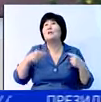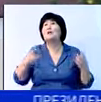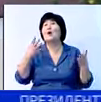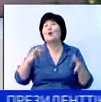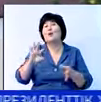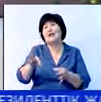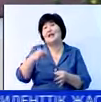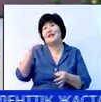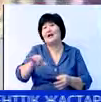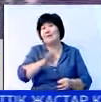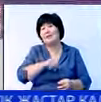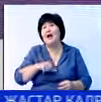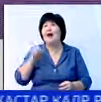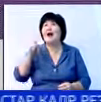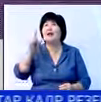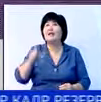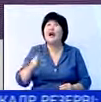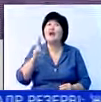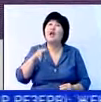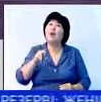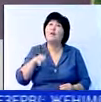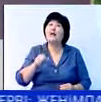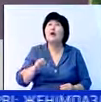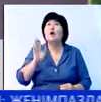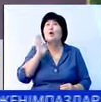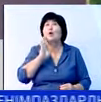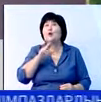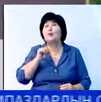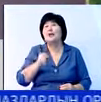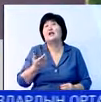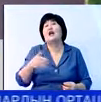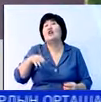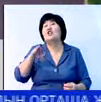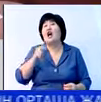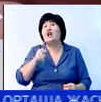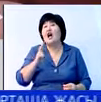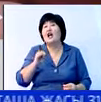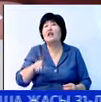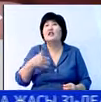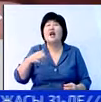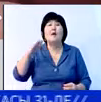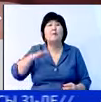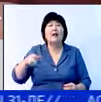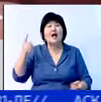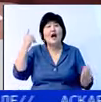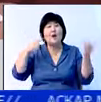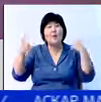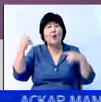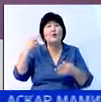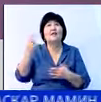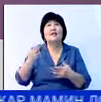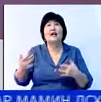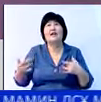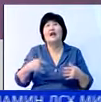күнде тігіп шыққан. Алтын адам, Клеопатра, Су перісі, Жарғанат. Бұдан да басқа балалар мультфильмдеріндегі кейіпкерлер